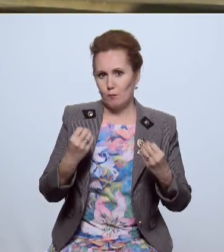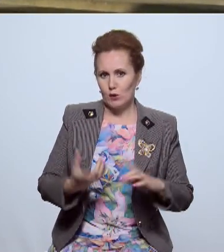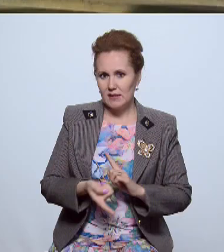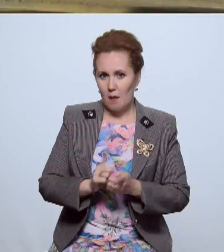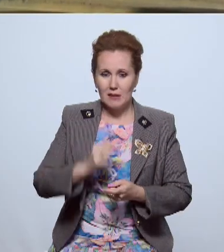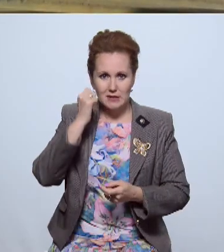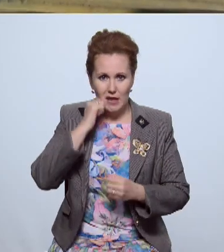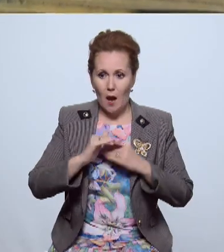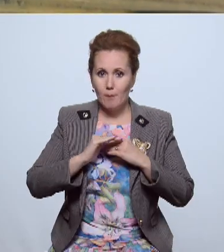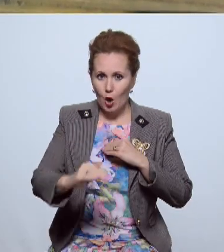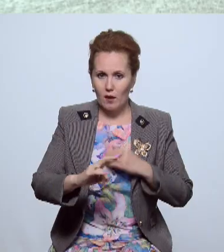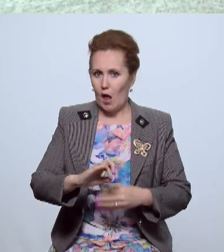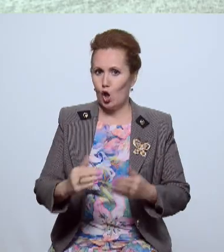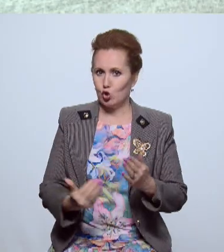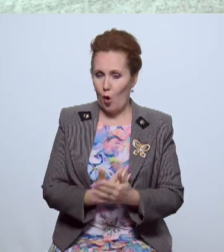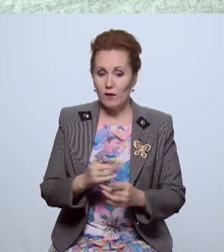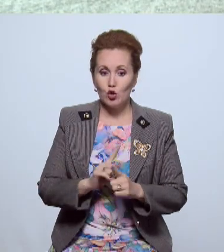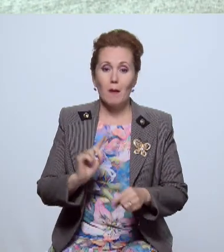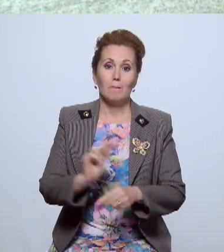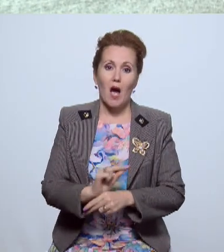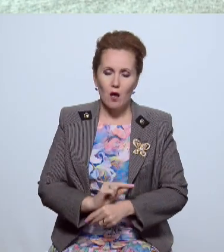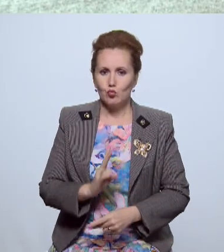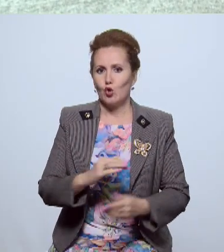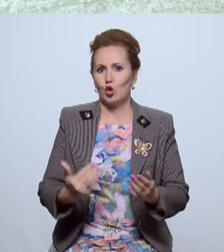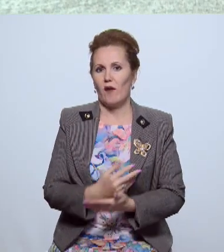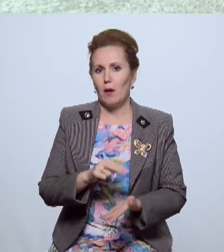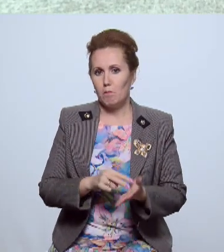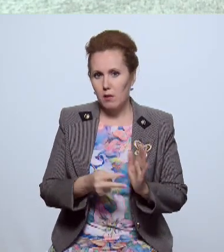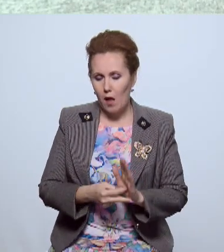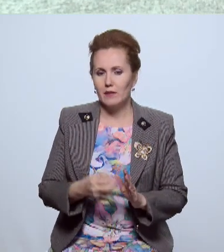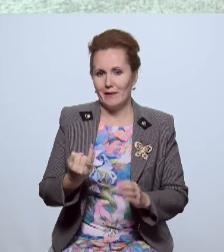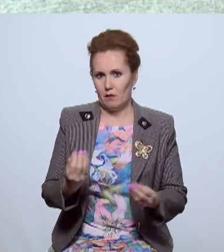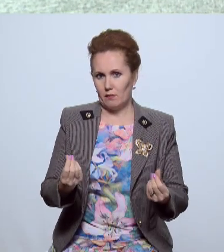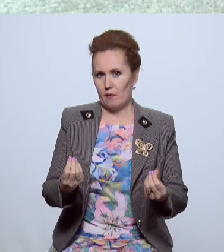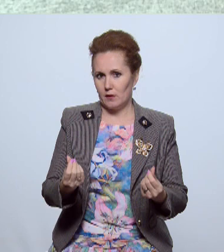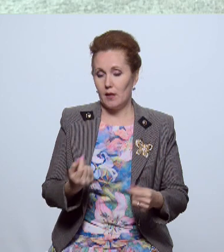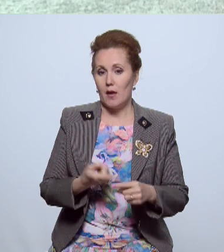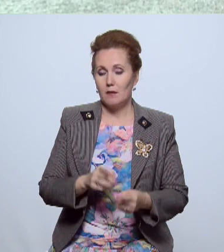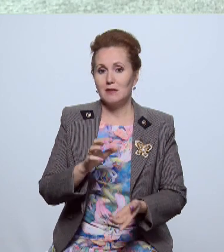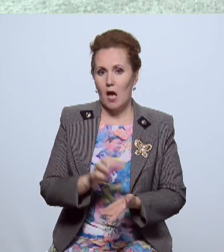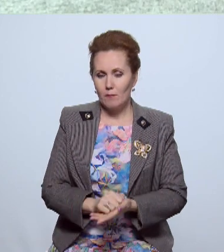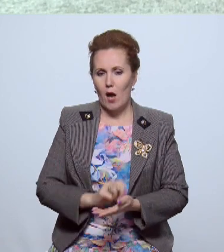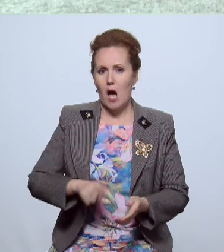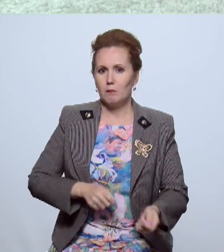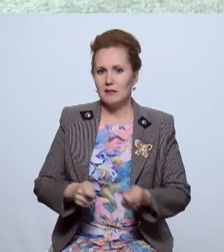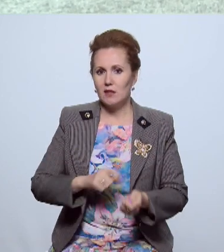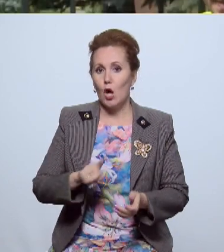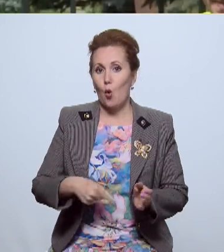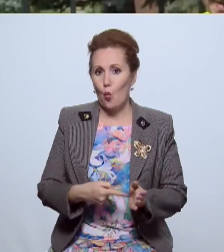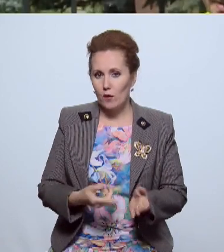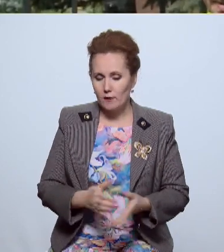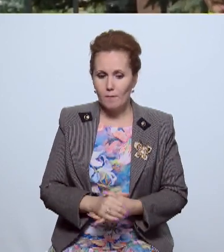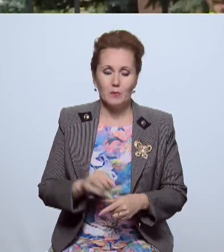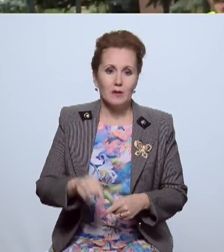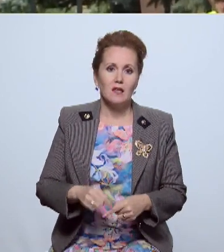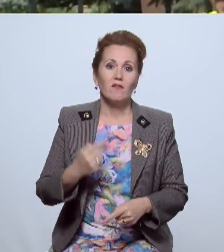заменили старое покрытие на новое. Чтобы переделать, нужен новый план и, соответственно, деньги. Этим займется администрация города.